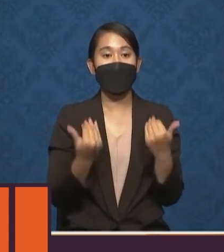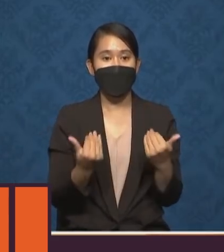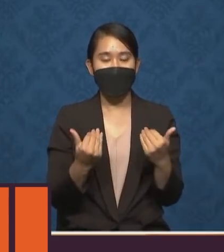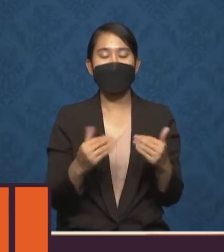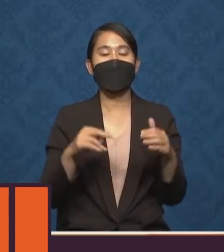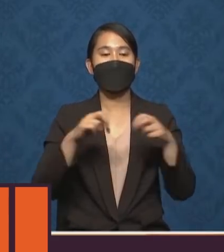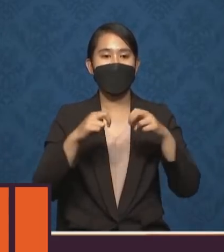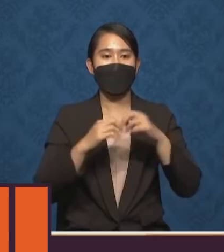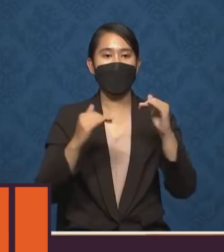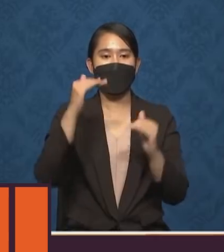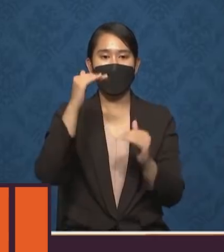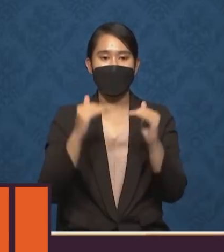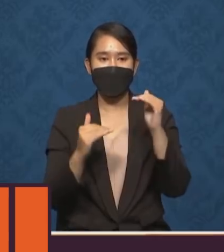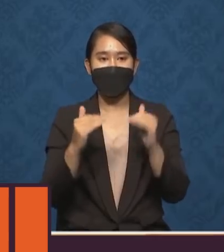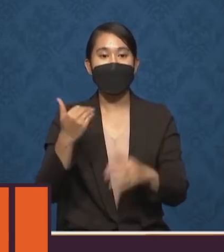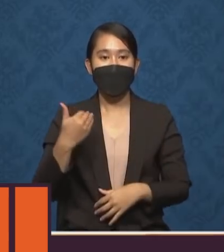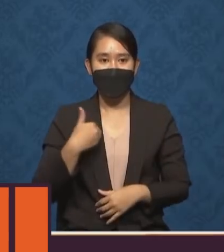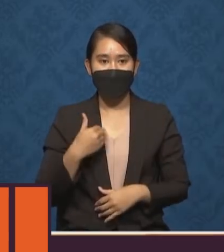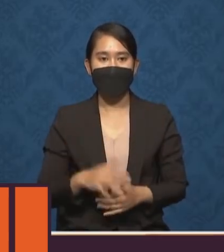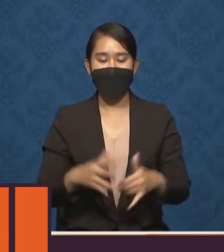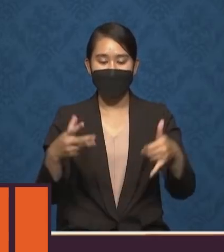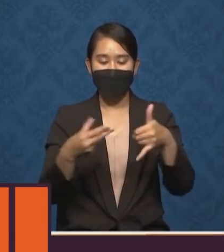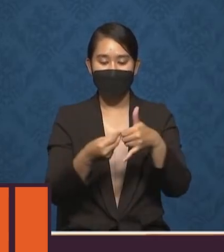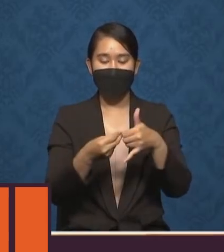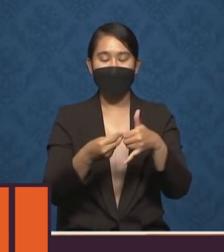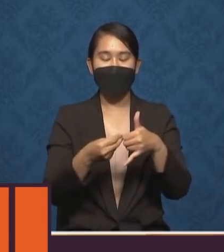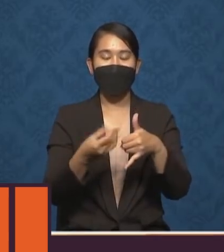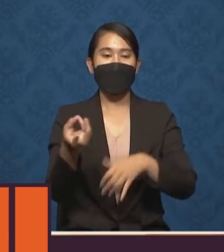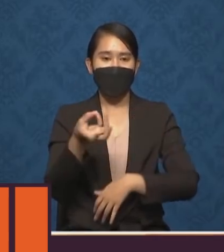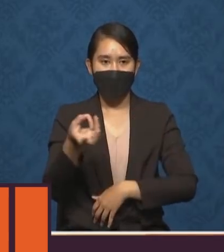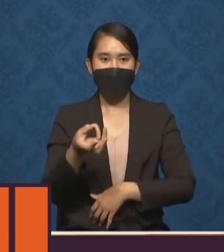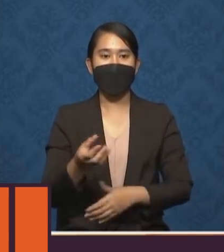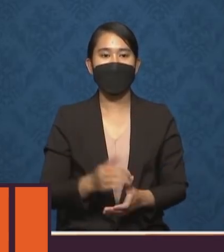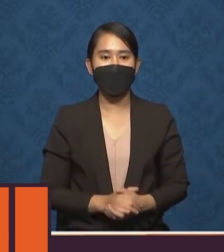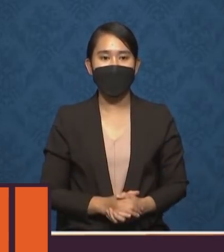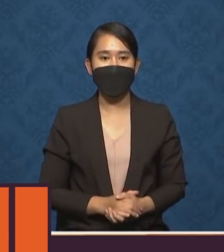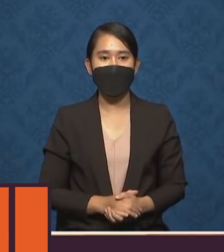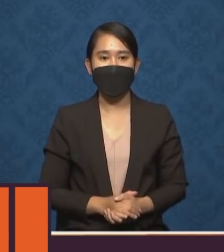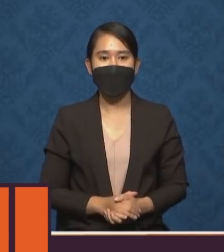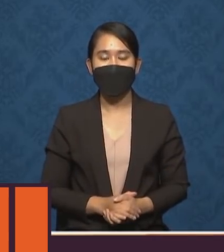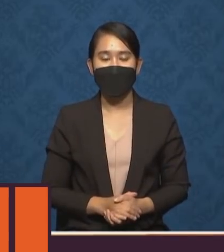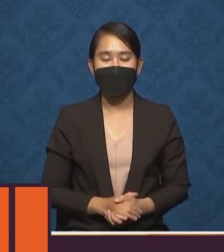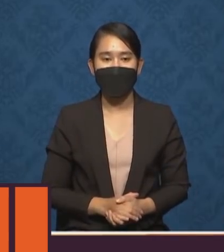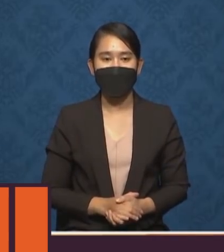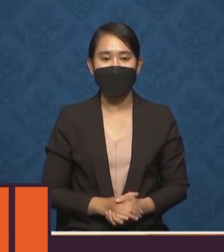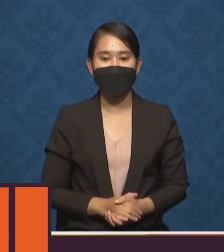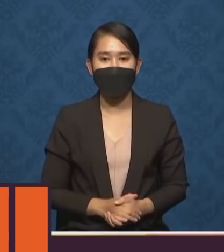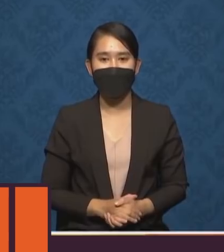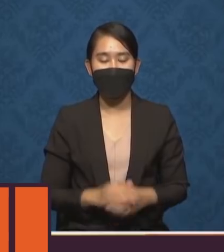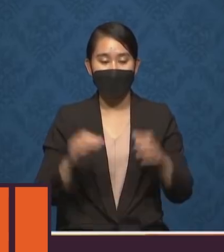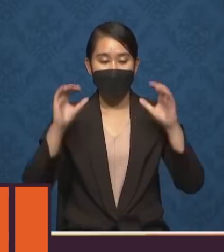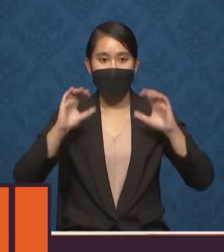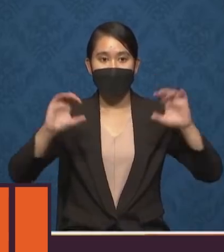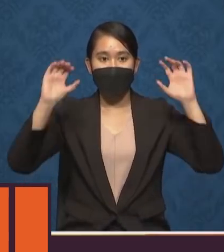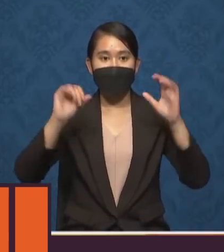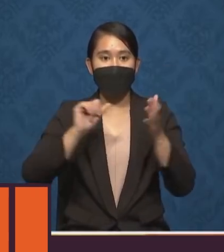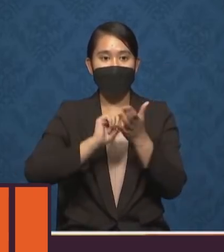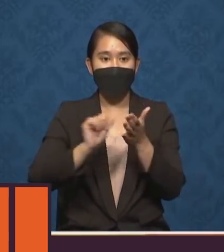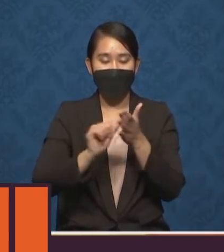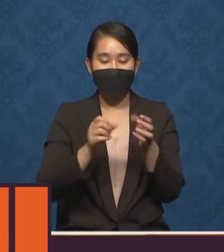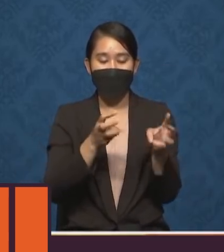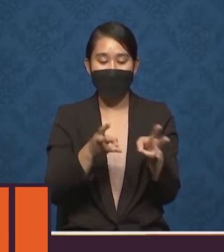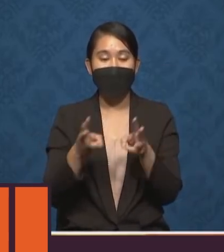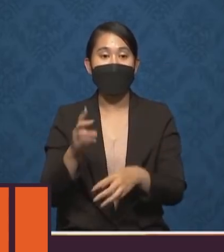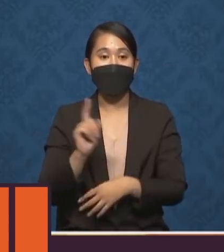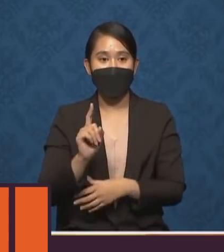เหลื่อมล้ำมีสัดส่วนอยู่กับสิ่งที่ต่ำกับกรุงเทพฯอยู่หลายเท่าตัวผมอยากจะให้รัฐบาลปฏิรูปครับทางเลือกวัคซีน